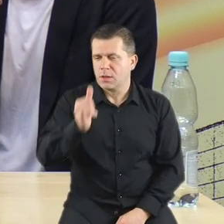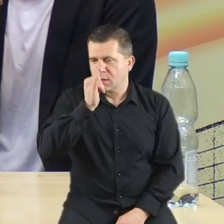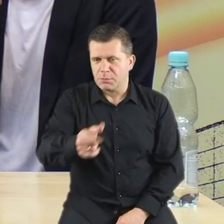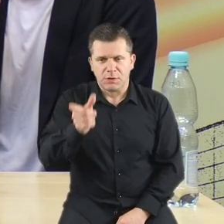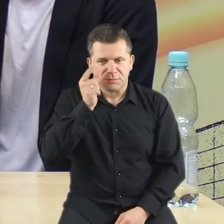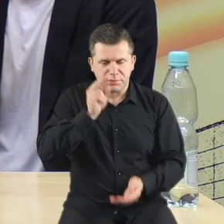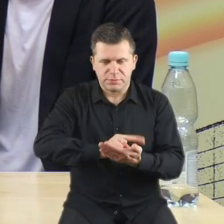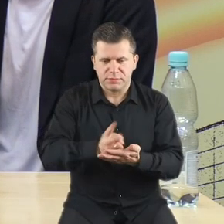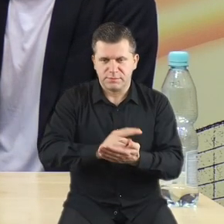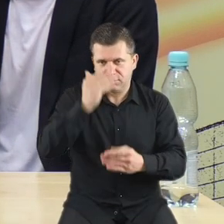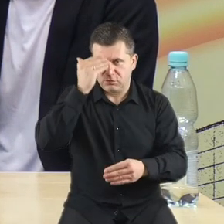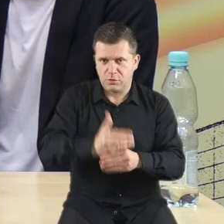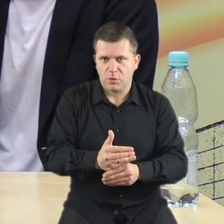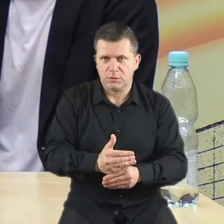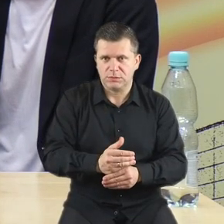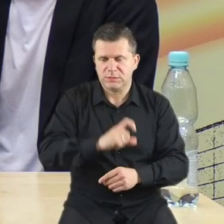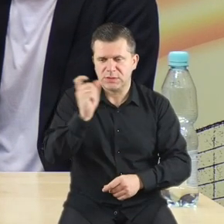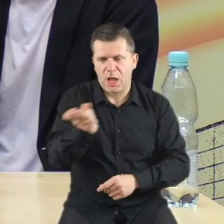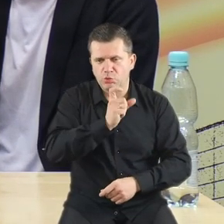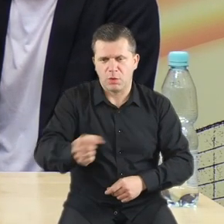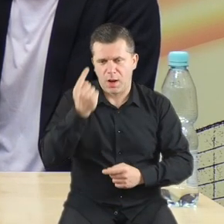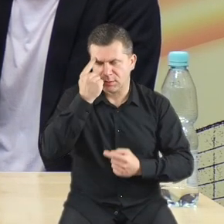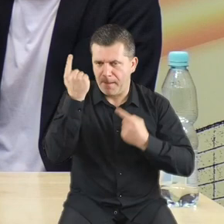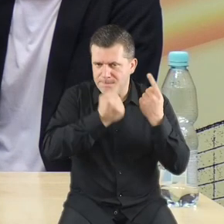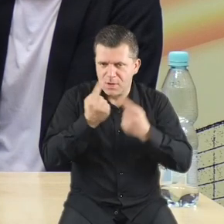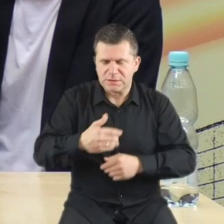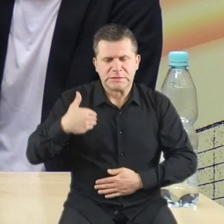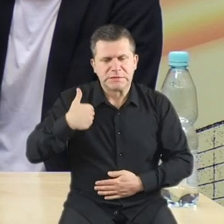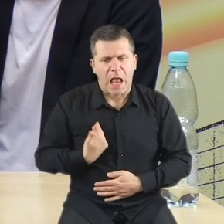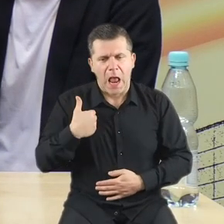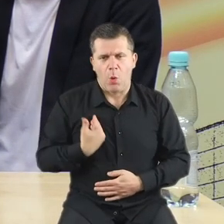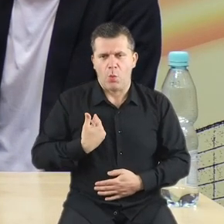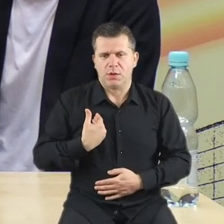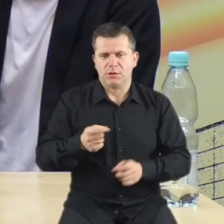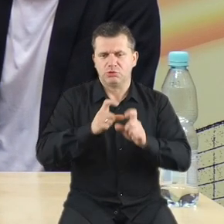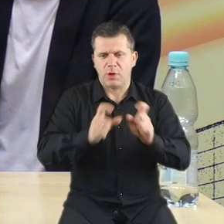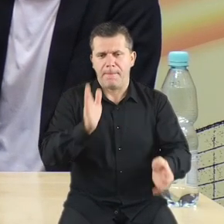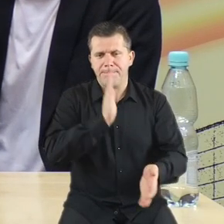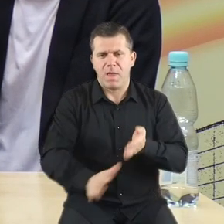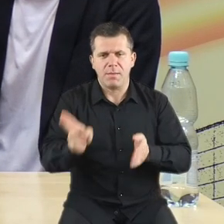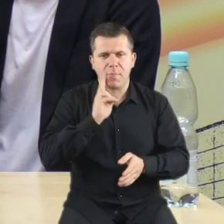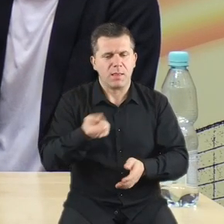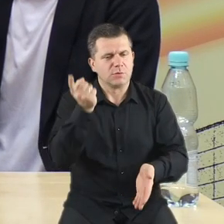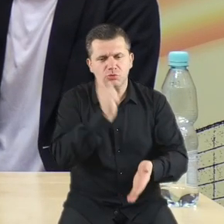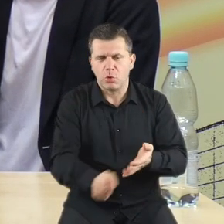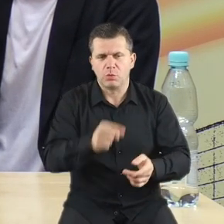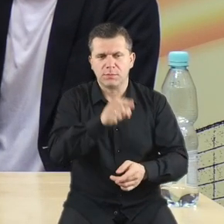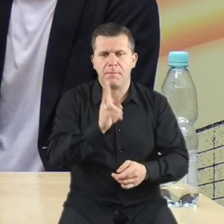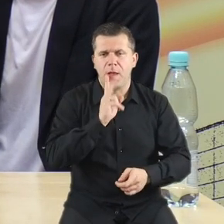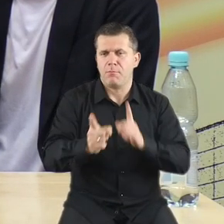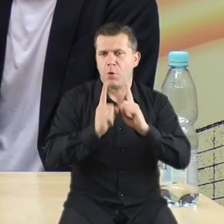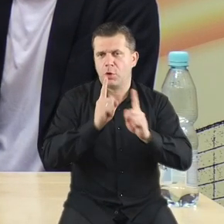że cały czas o tym myśli, że tak żałuje tego czasu bez matki, że nie zdąży z nią porozmawiać, że